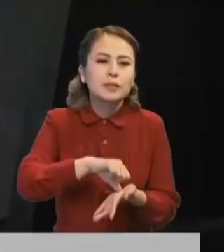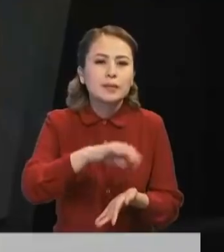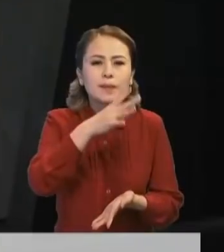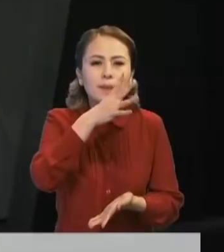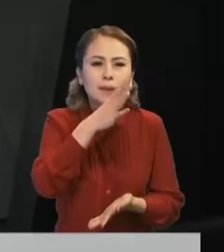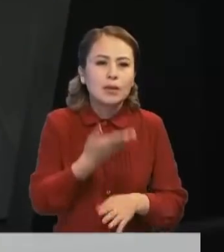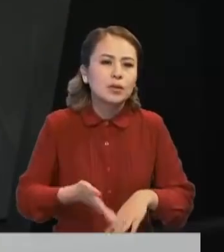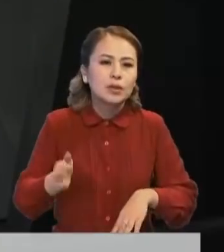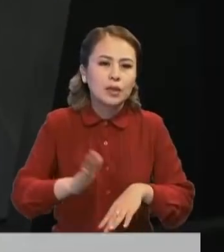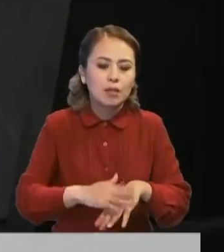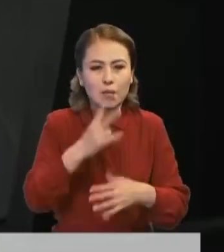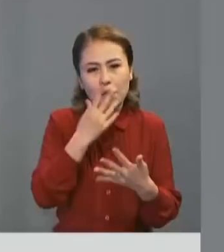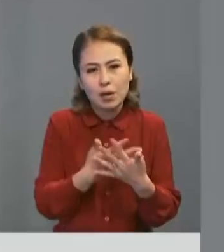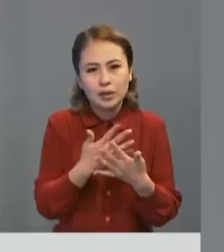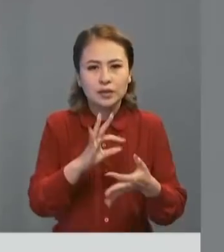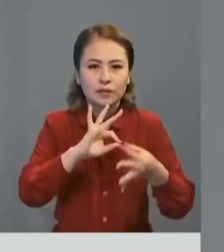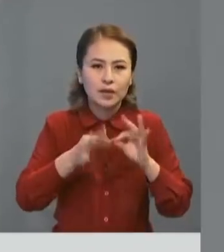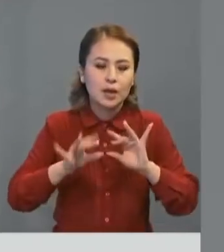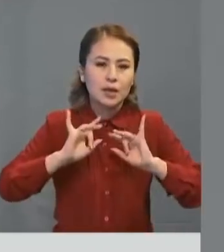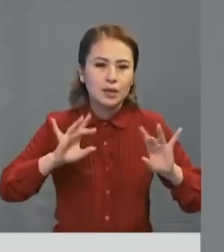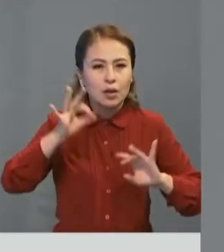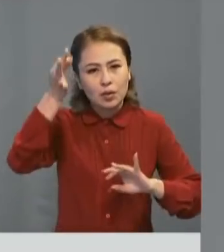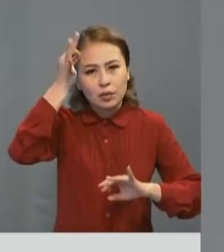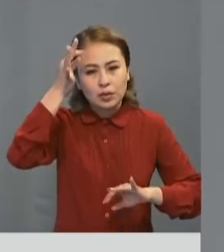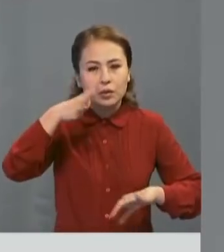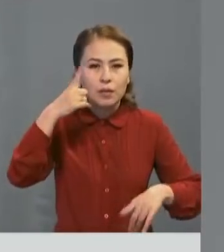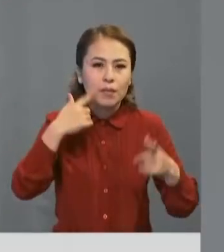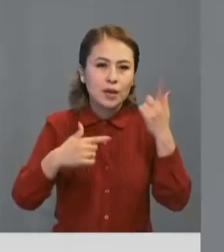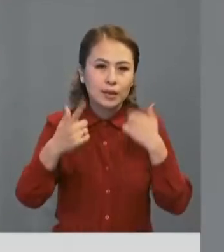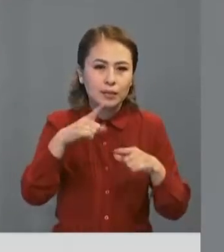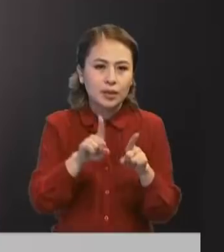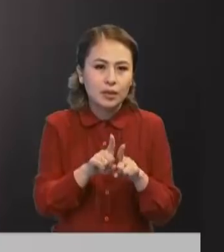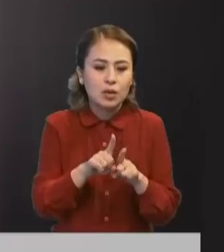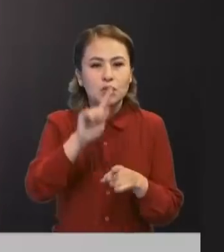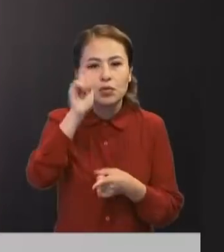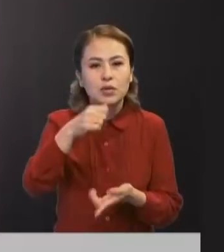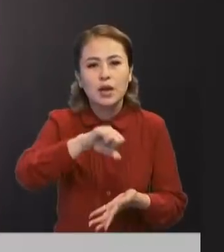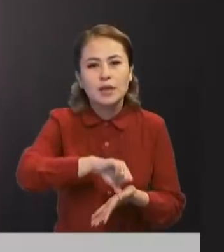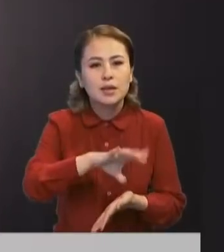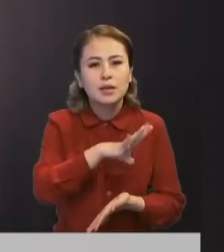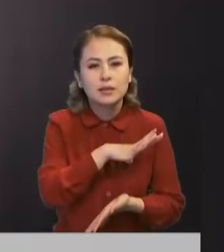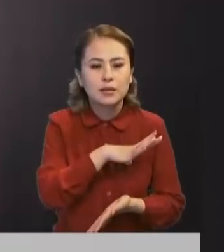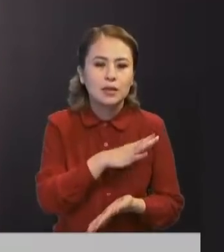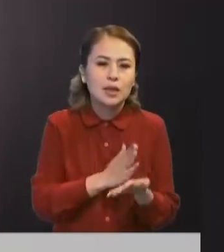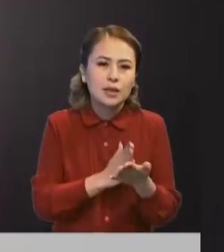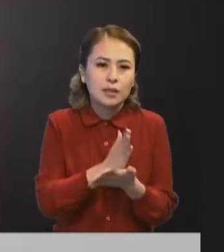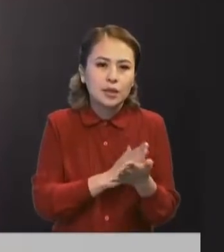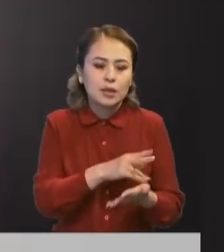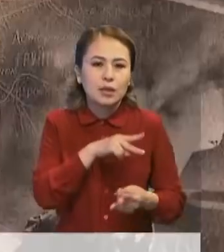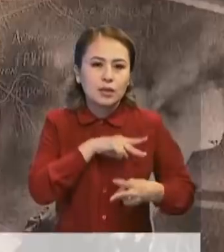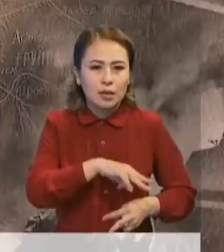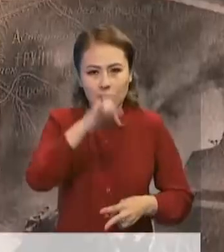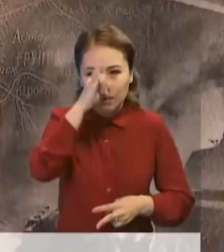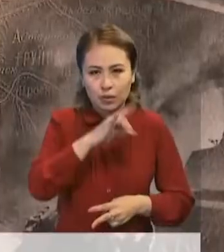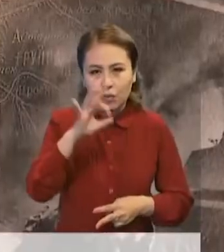сұм заман көрінісін бейнелеп, сұрапыл шайқасты есіне алып, көз жасқа да ерік берген. Соғысқа қатысқан және тылда еңбек